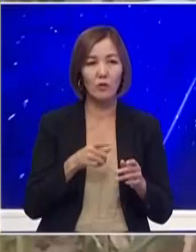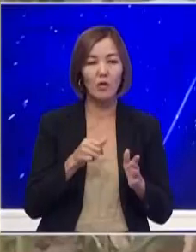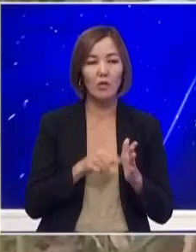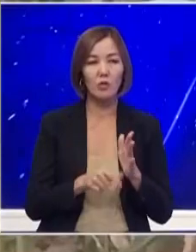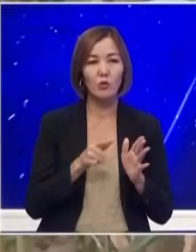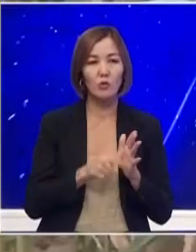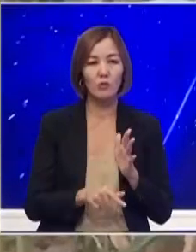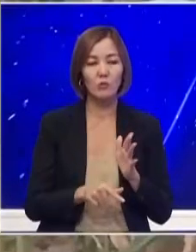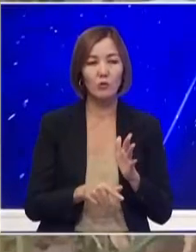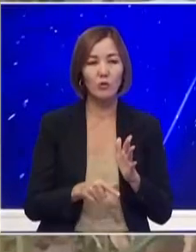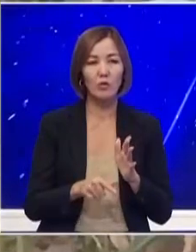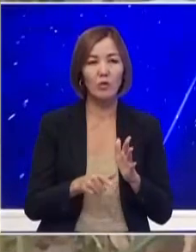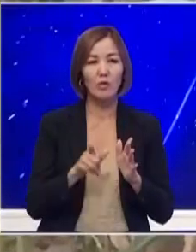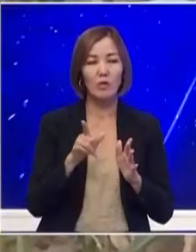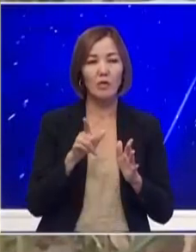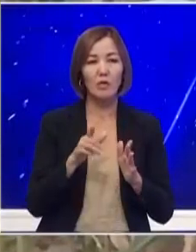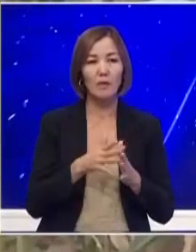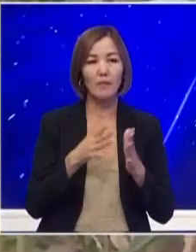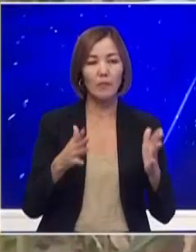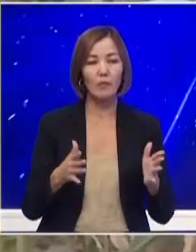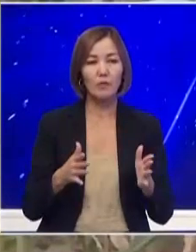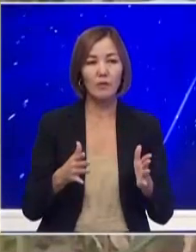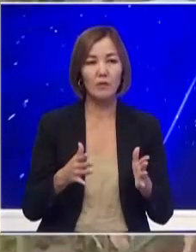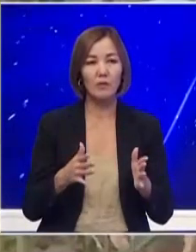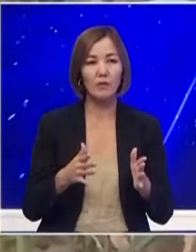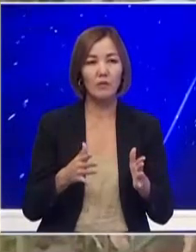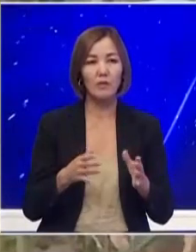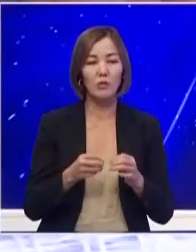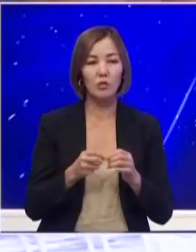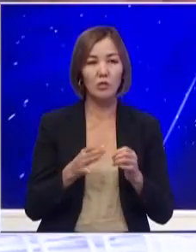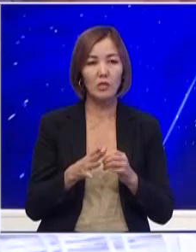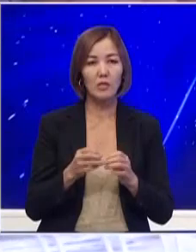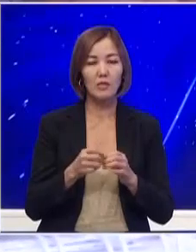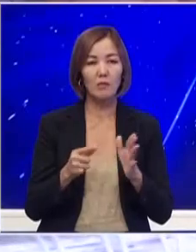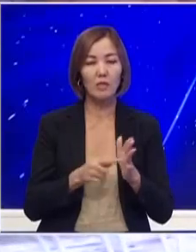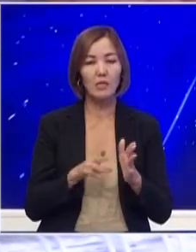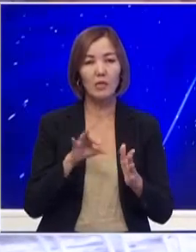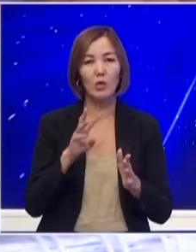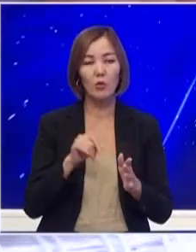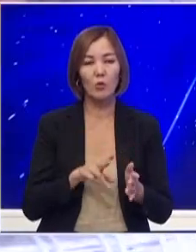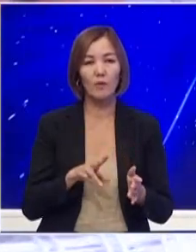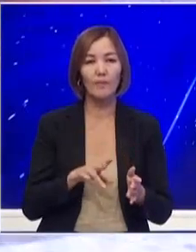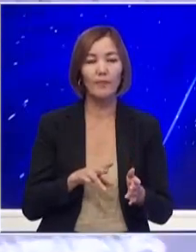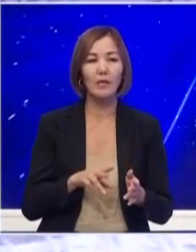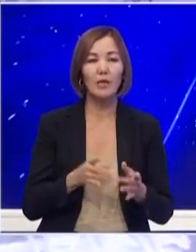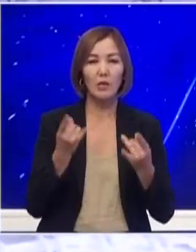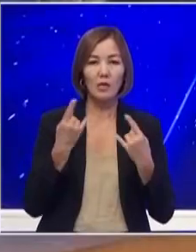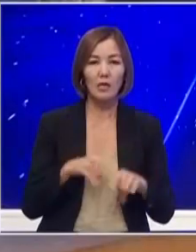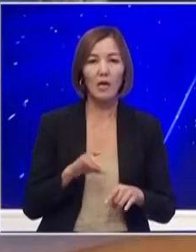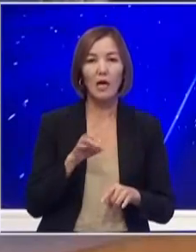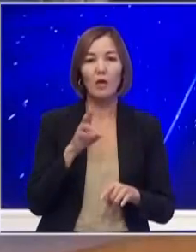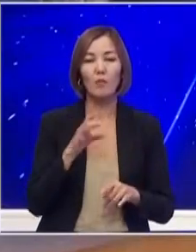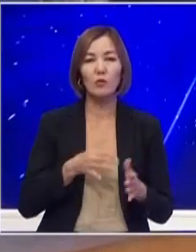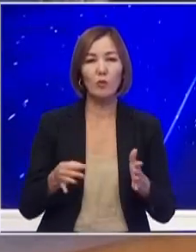600-700, поздние гибриды, потенциал урожайности их от 14 до 17 тонн. Диляра Айкозина, уроженка Акмолинской